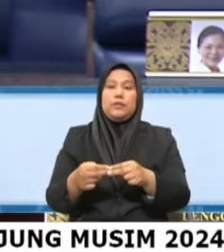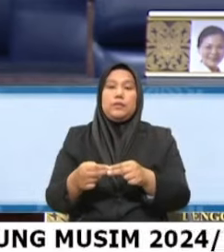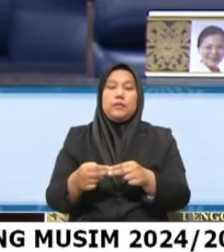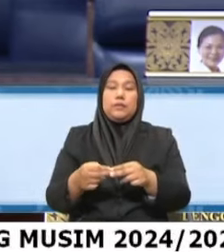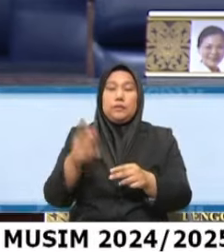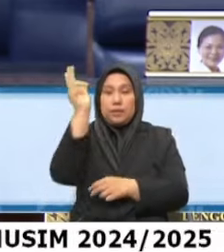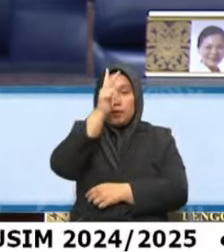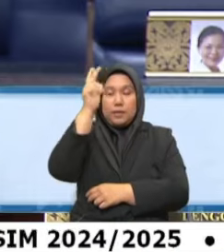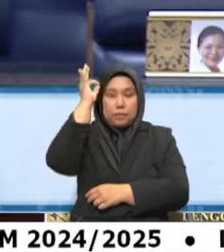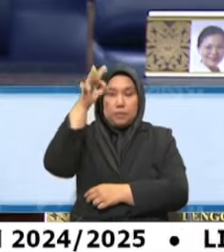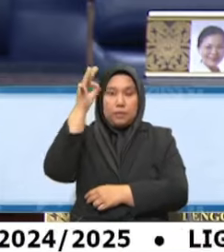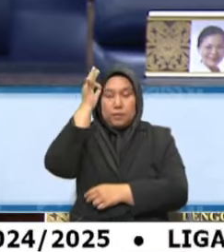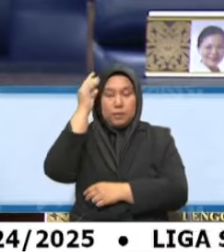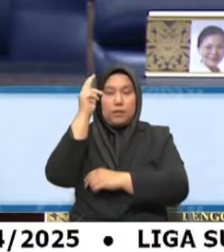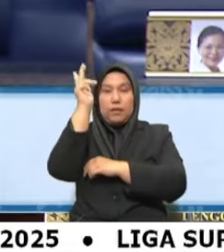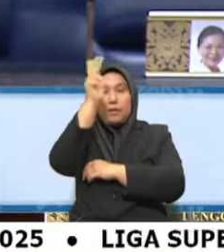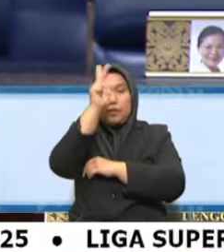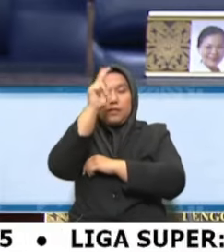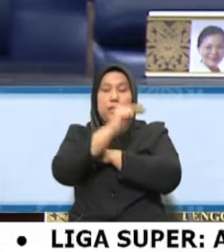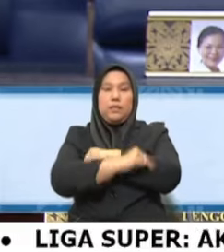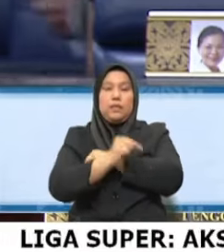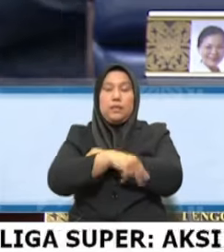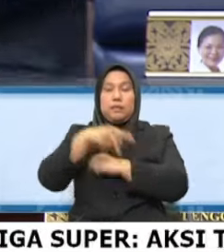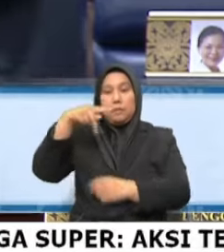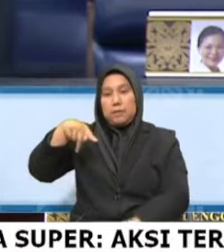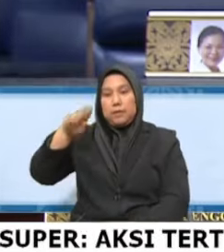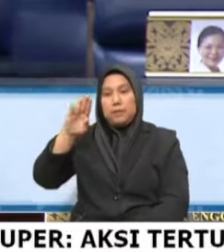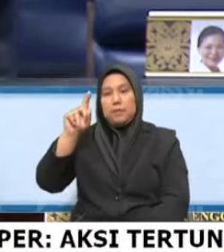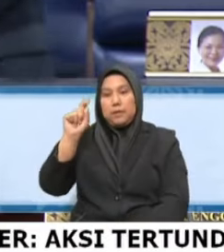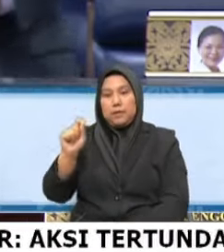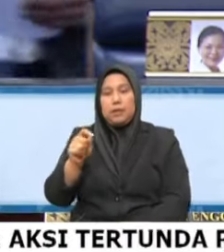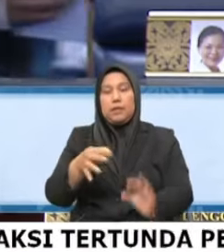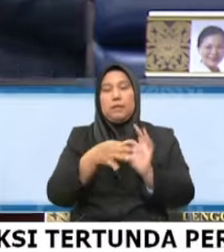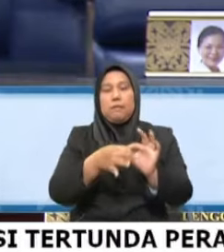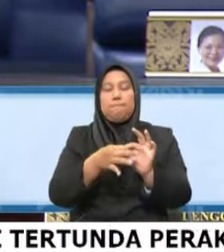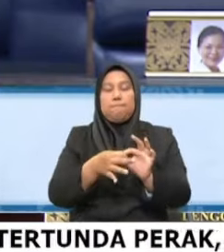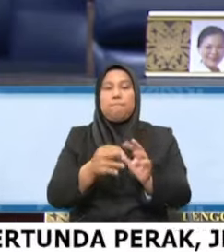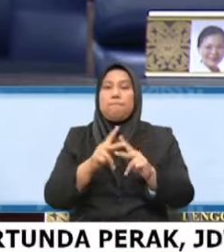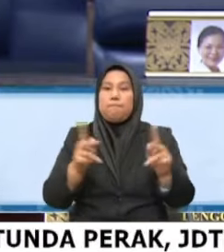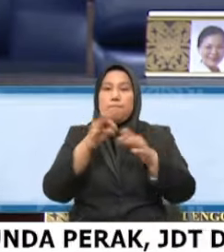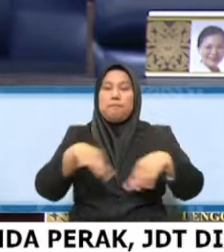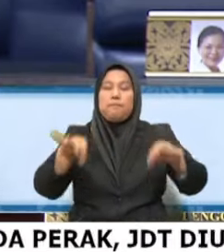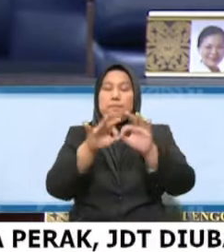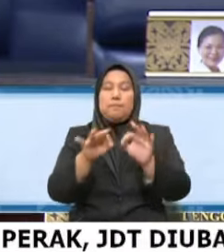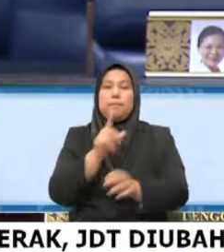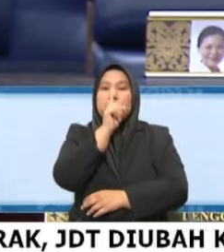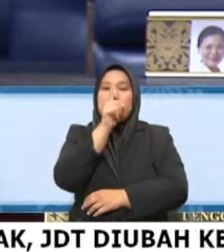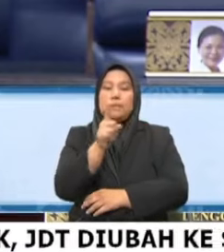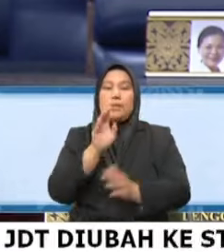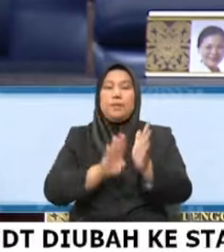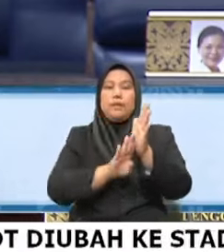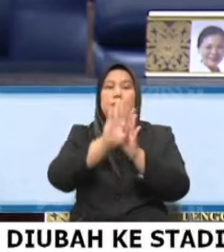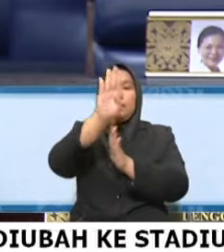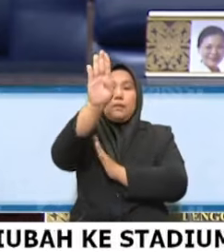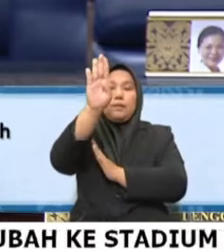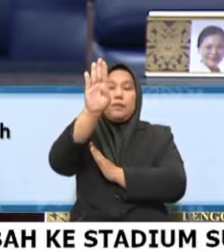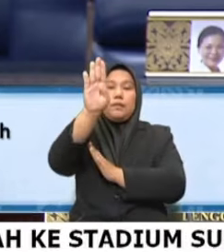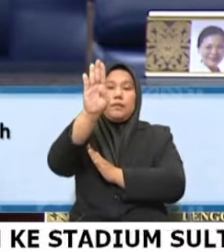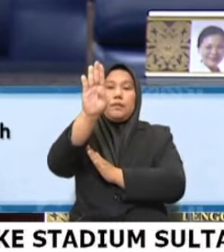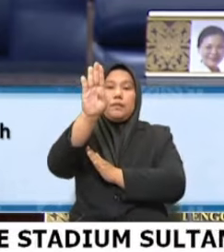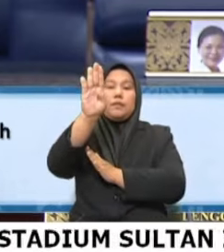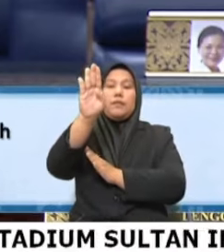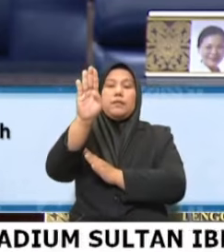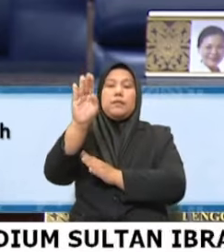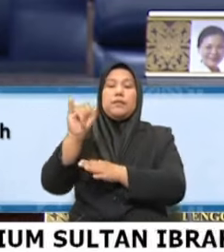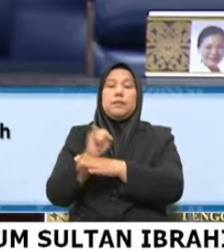dan kerajaan negeri serta pihak berkuasa tempatan adalah sangat kritikal bagi memastikan pembangunan sektor perindustrian